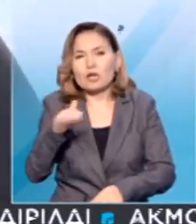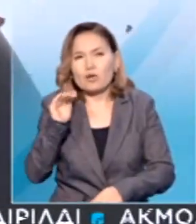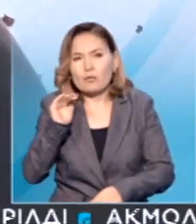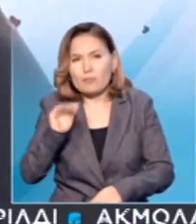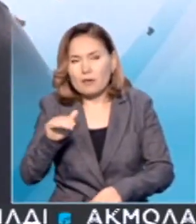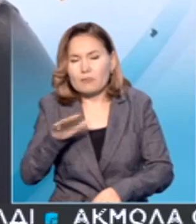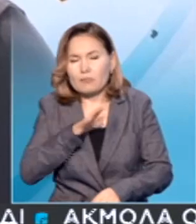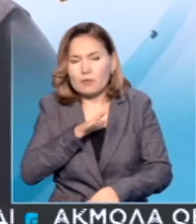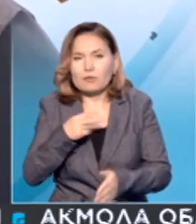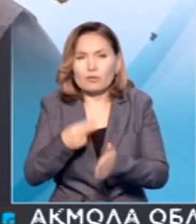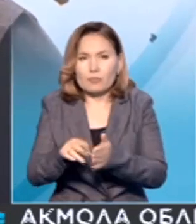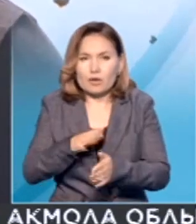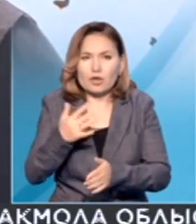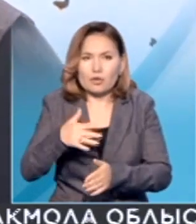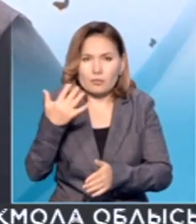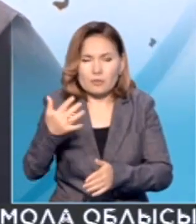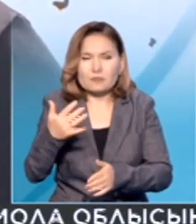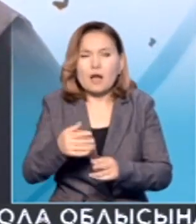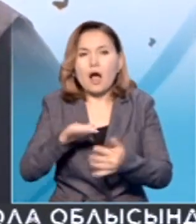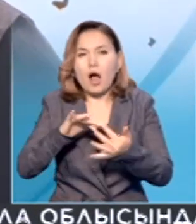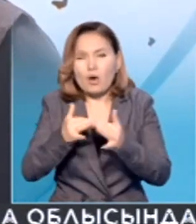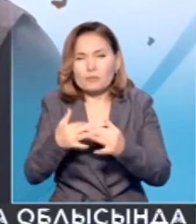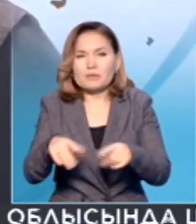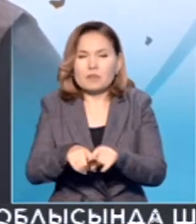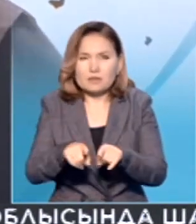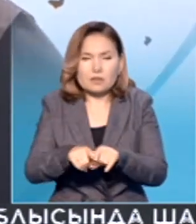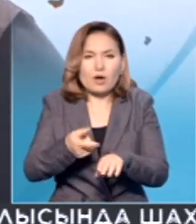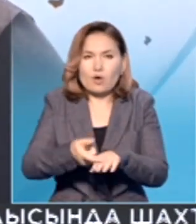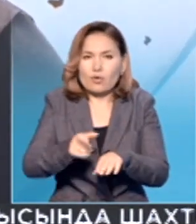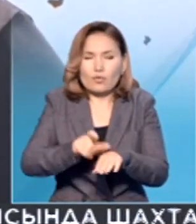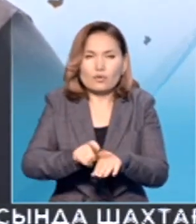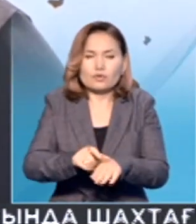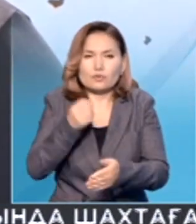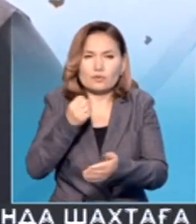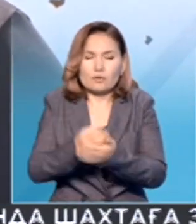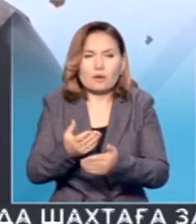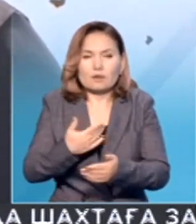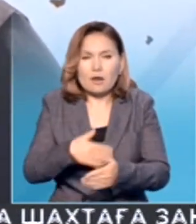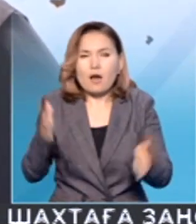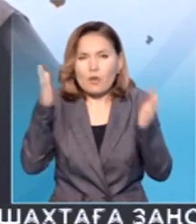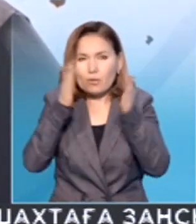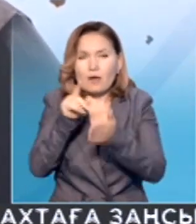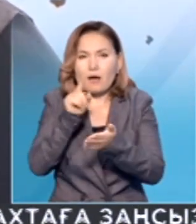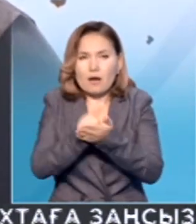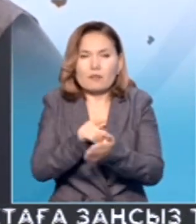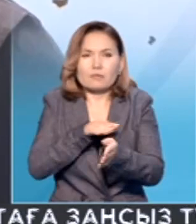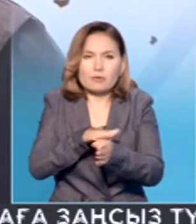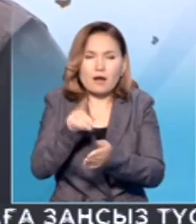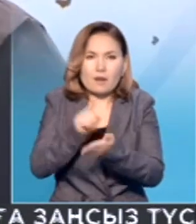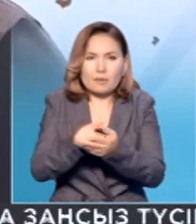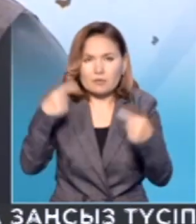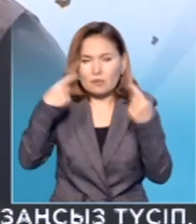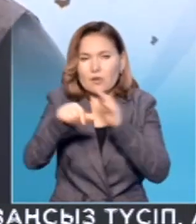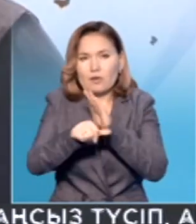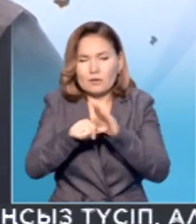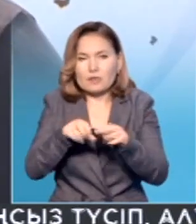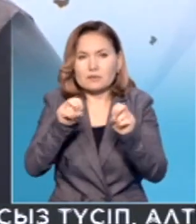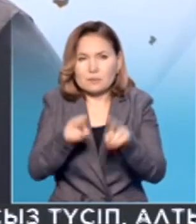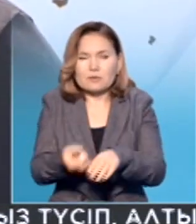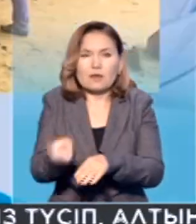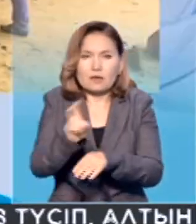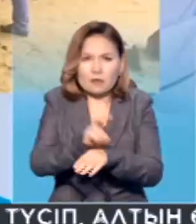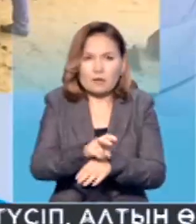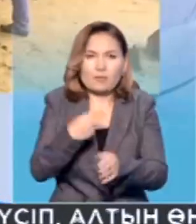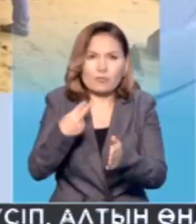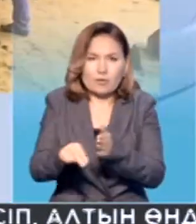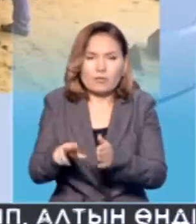Өзіміздің ауылдармен салыстырғанда әрине сәл қымбаттау, бірақ енді парыз болғаннан кейін, құрбан шалыну керек болғаннан кейін ниет етіп осында құрбан шалуға келіп